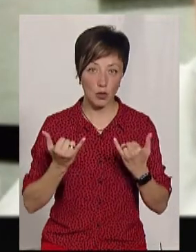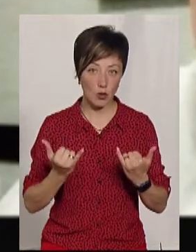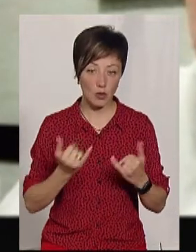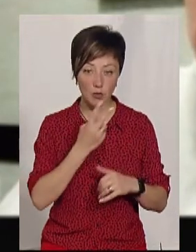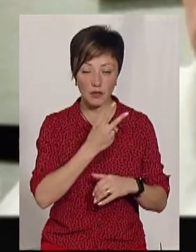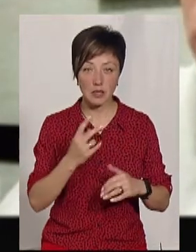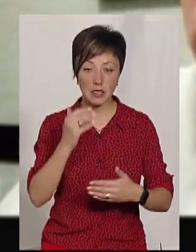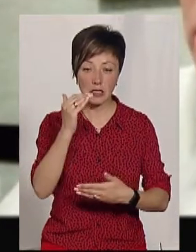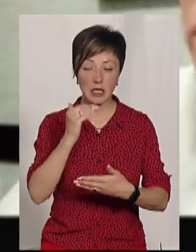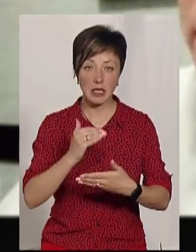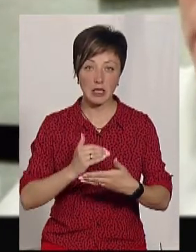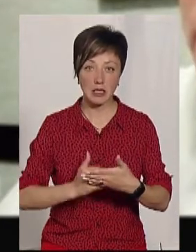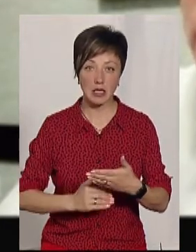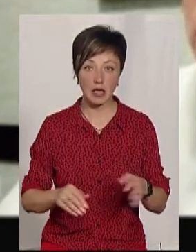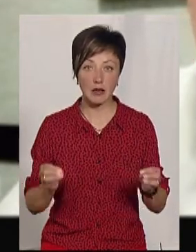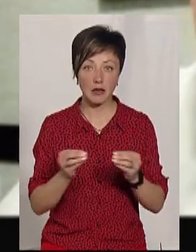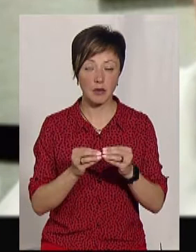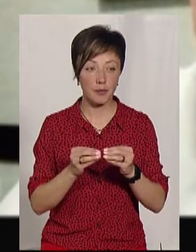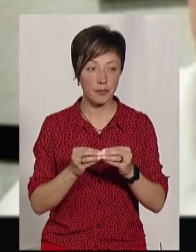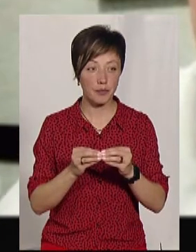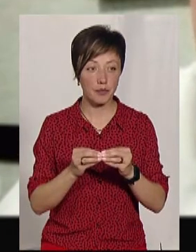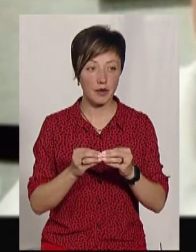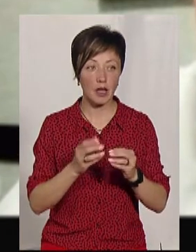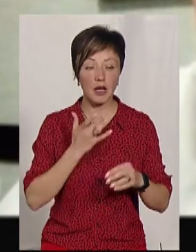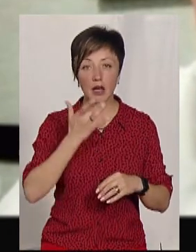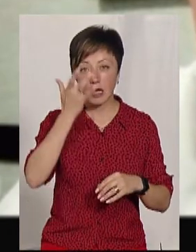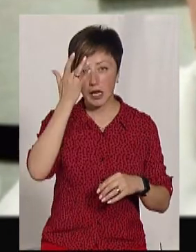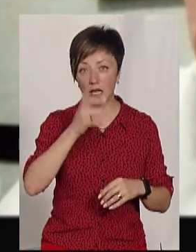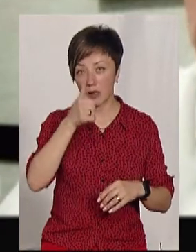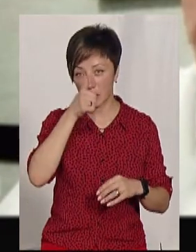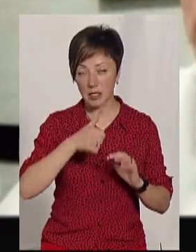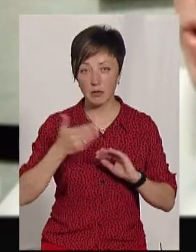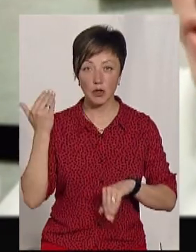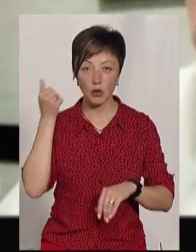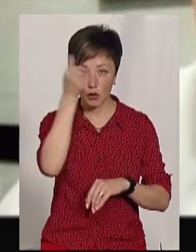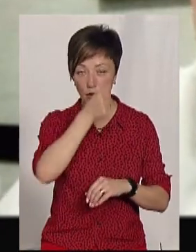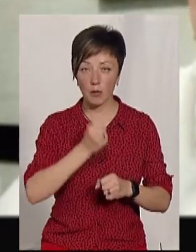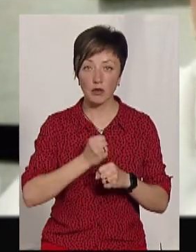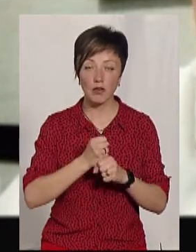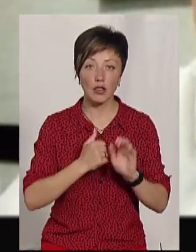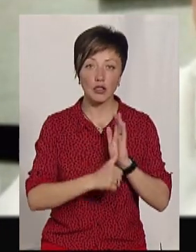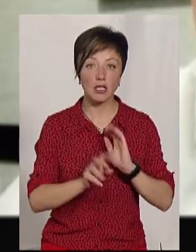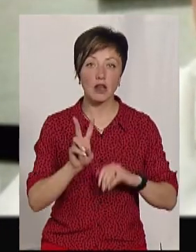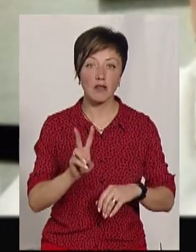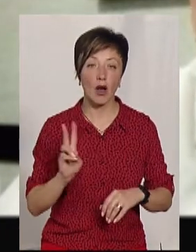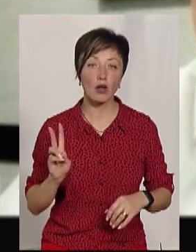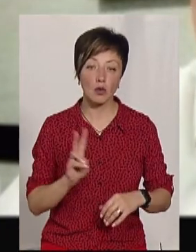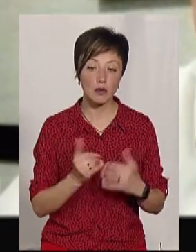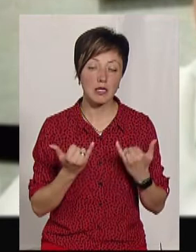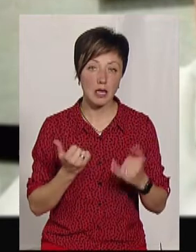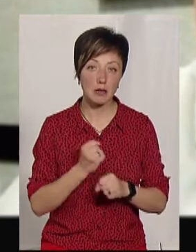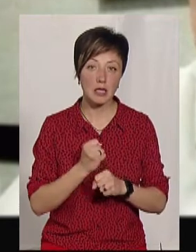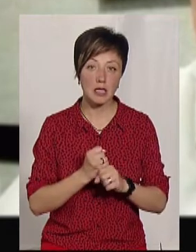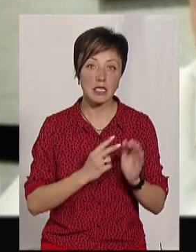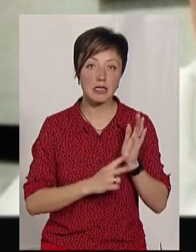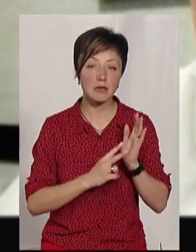сьогодні подивився статистику, ті ж самі тут літній місяць минулого року, у нас працювало 62 тролейбуси. Зараз у